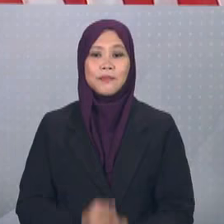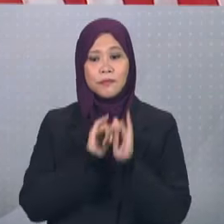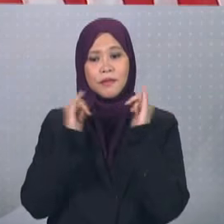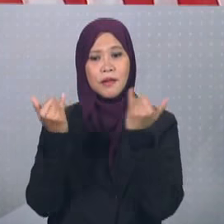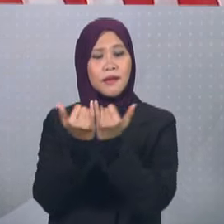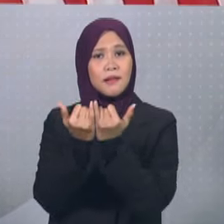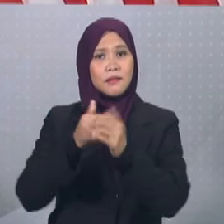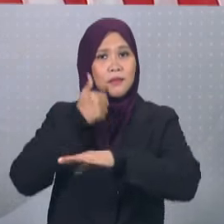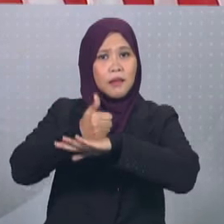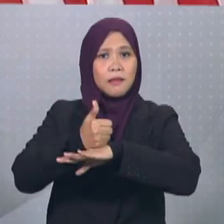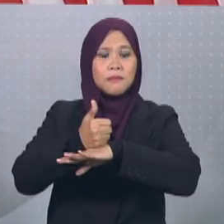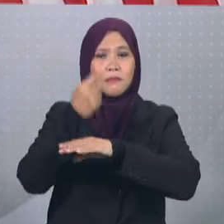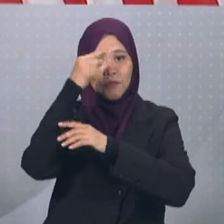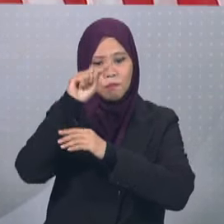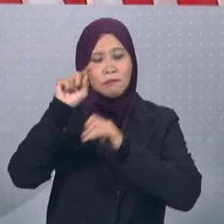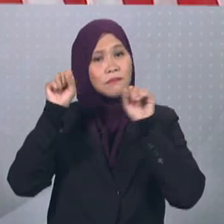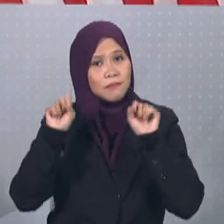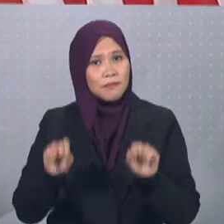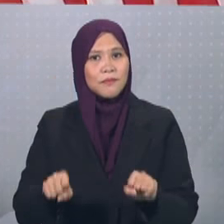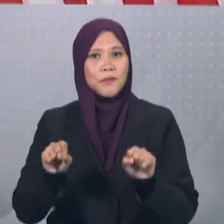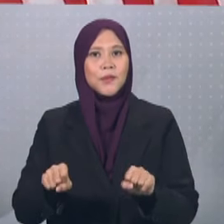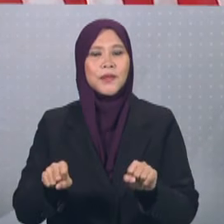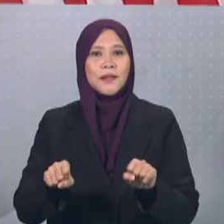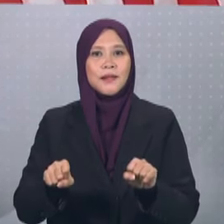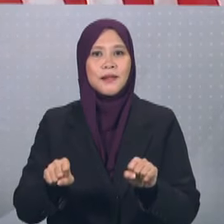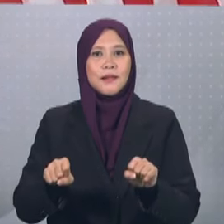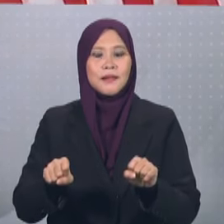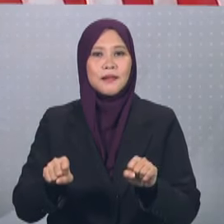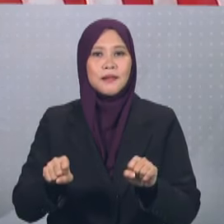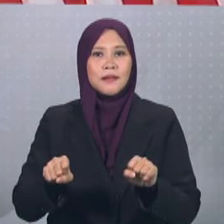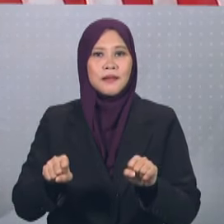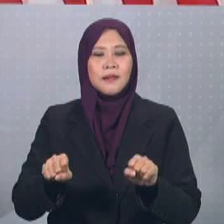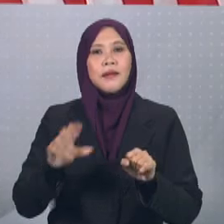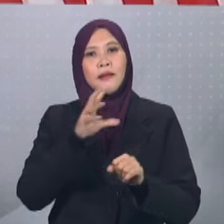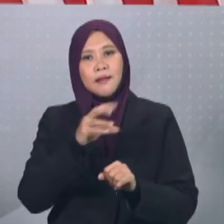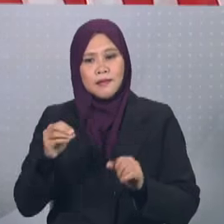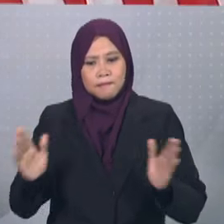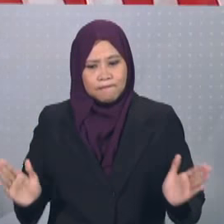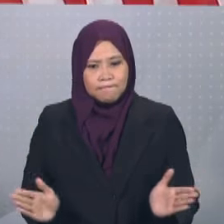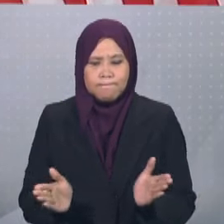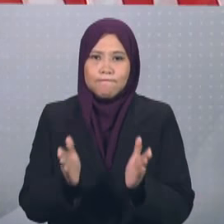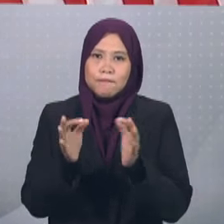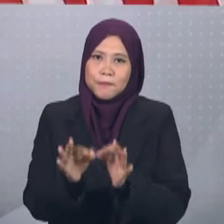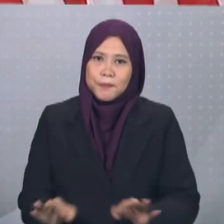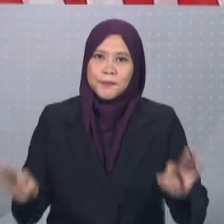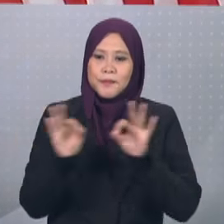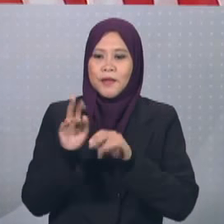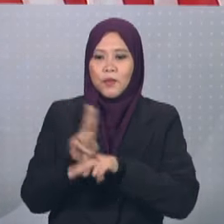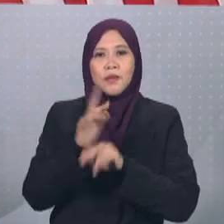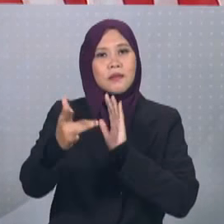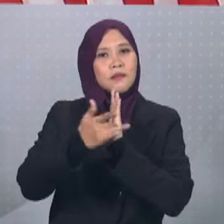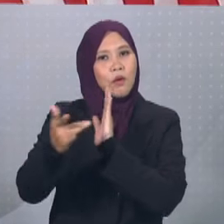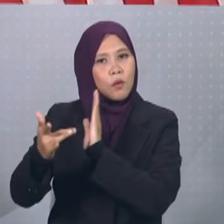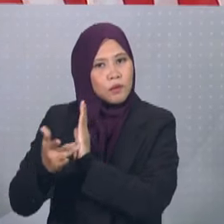Syarikat startup merupakan faktor pemboleh ataupun enabler serta pendorong yang penting pada penggunaan